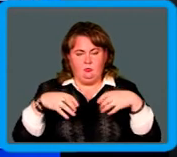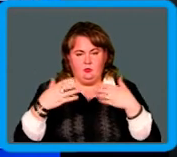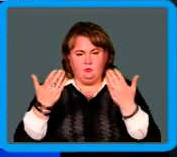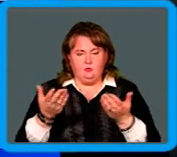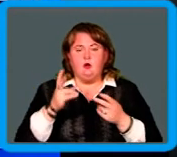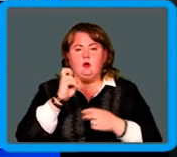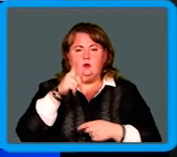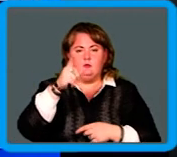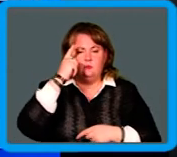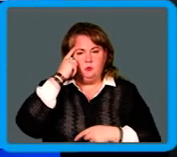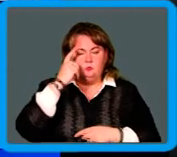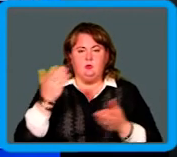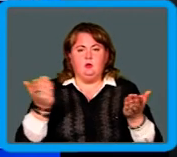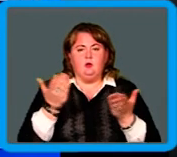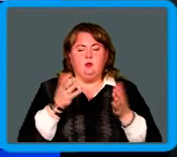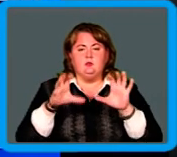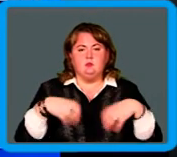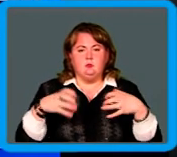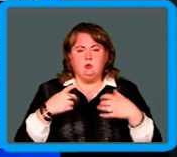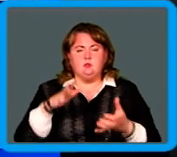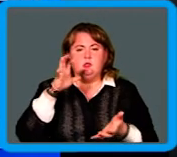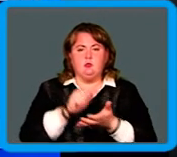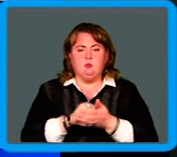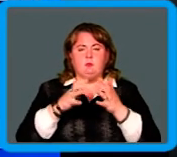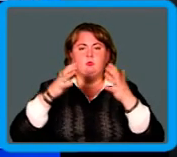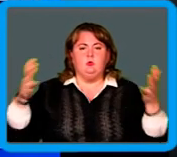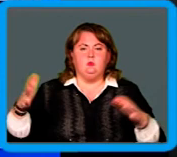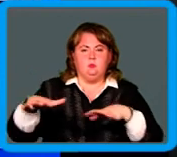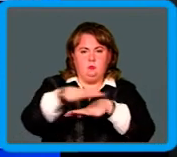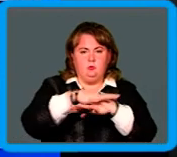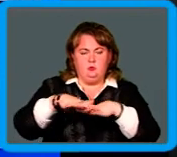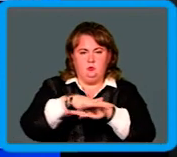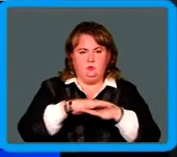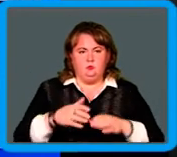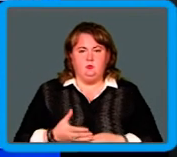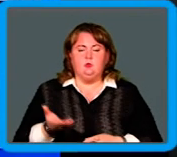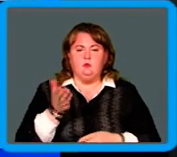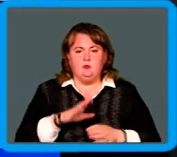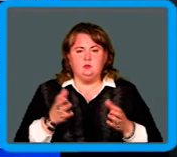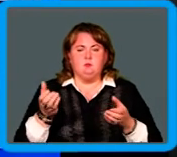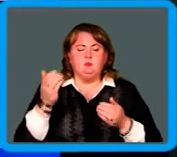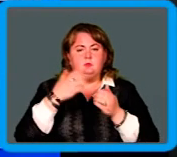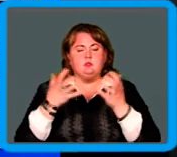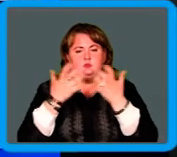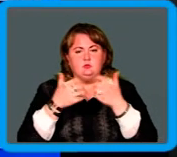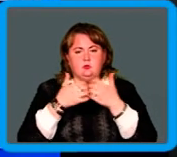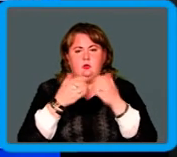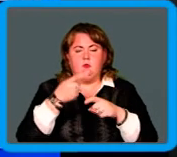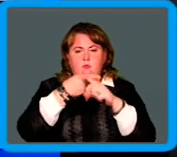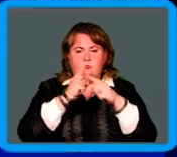какая из этих собачек занимает большую площадь давайте посчитаем дольки мерки